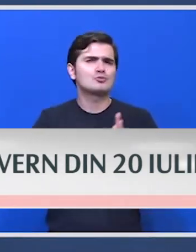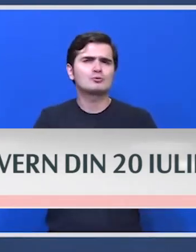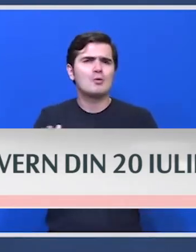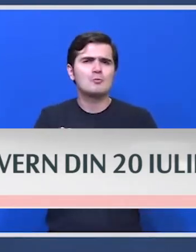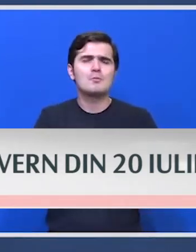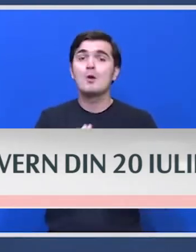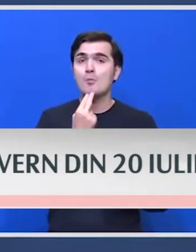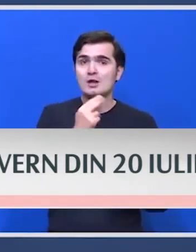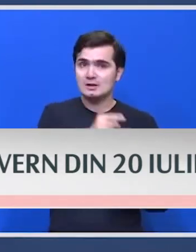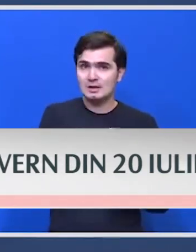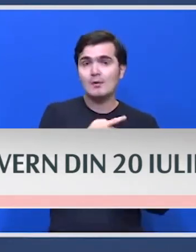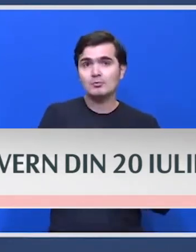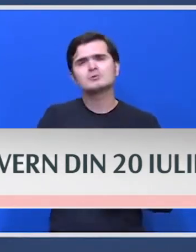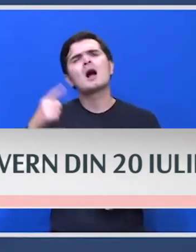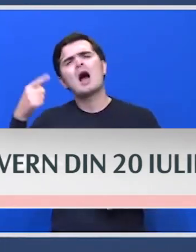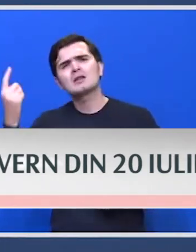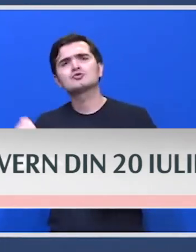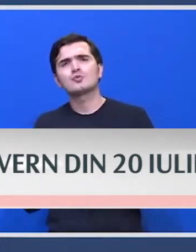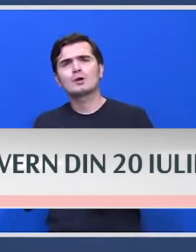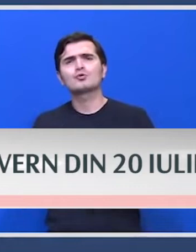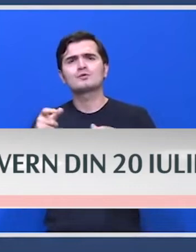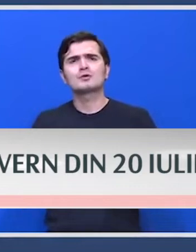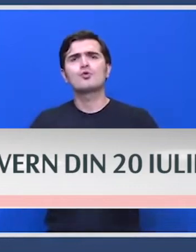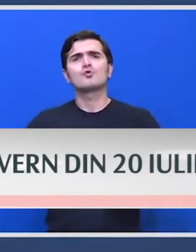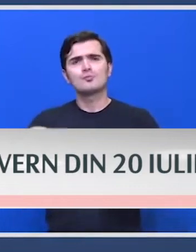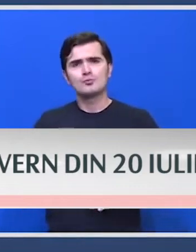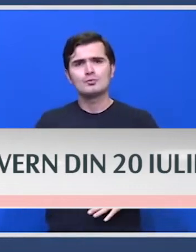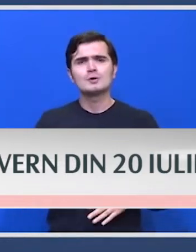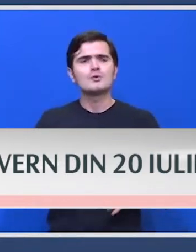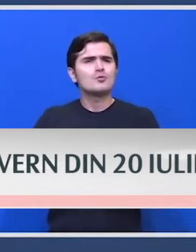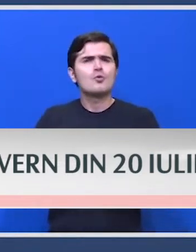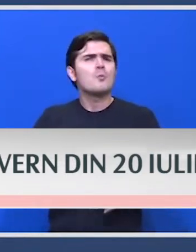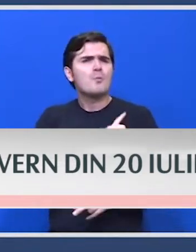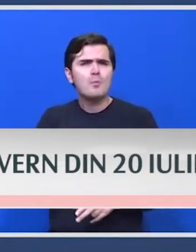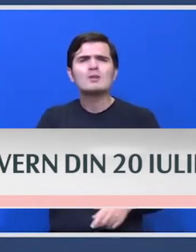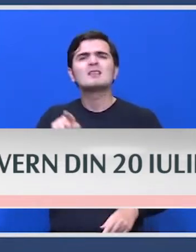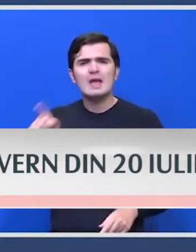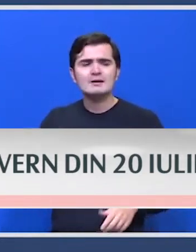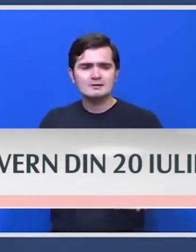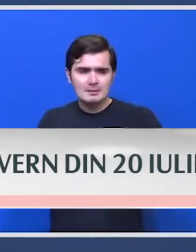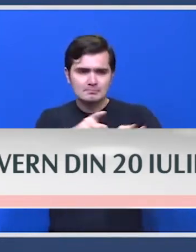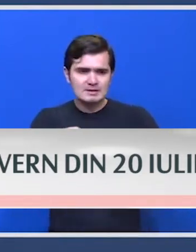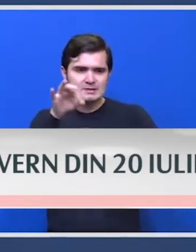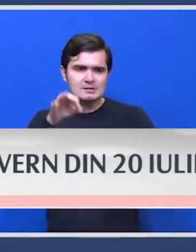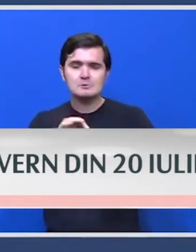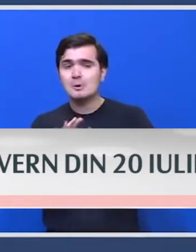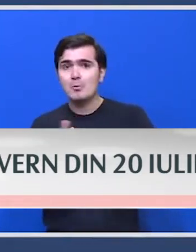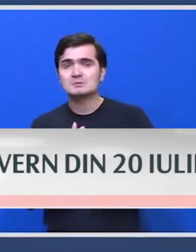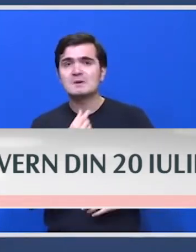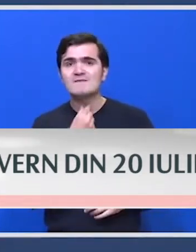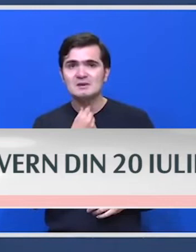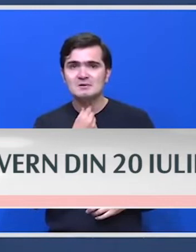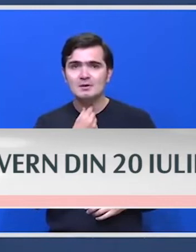o serie întreagă de alți lucrători din sectorul public și nu numai, pot identifica o potențială victimă.